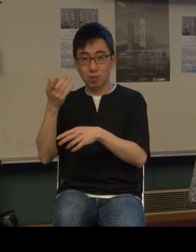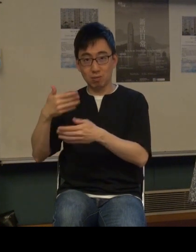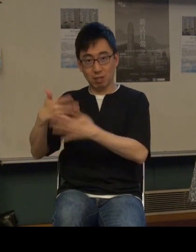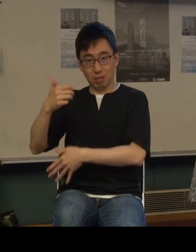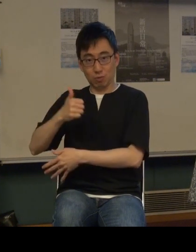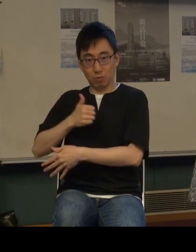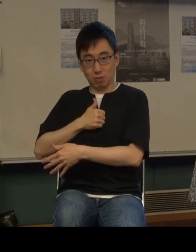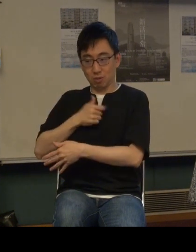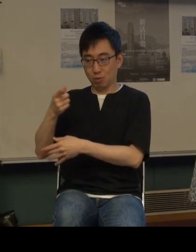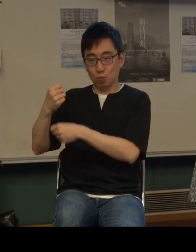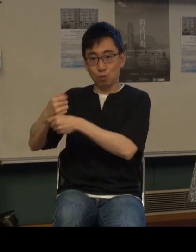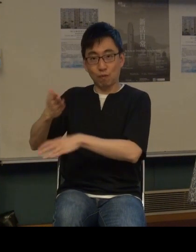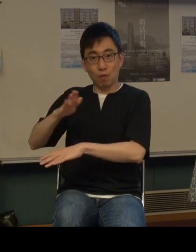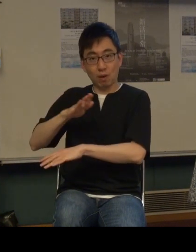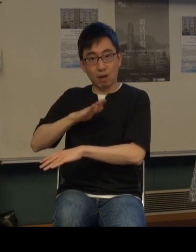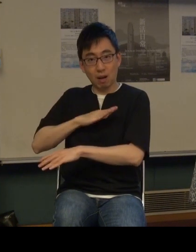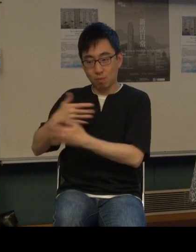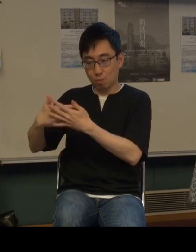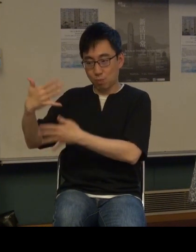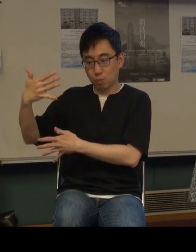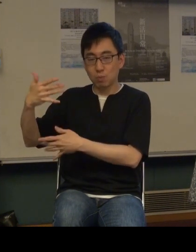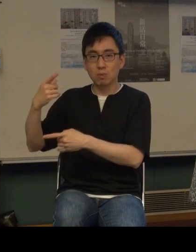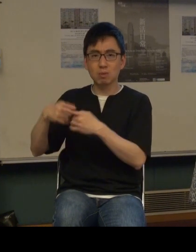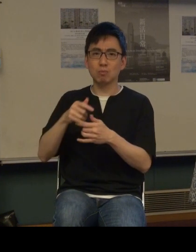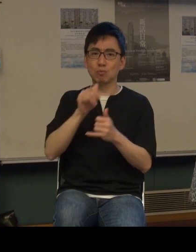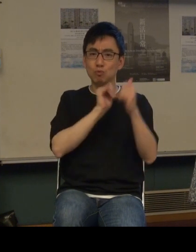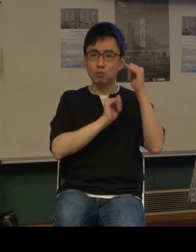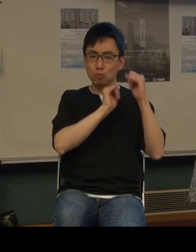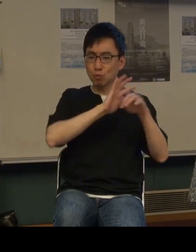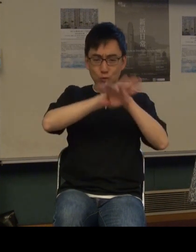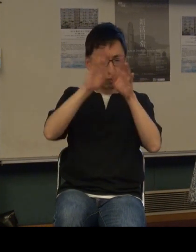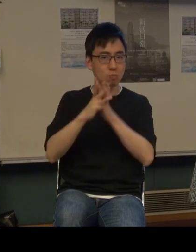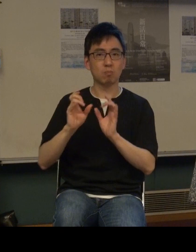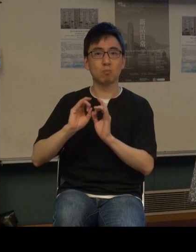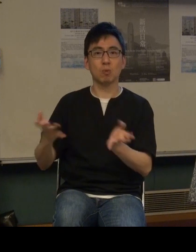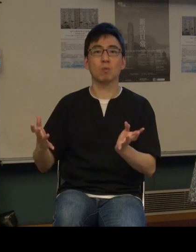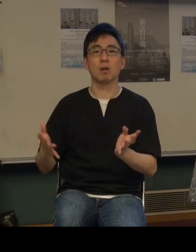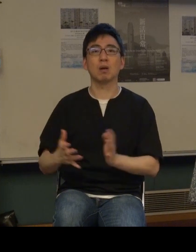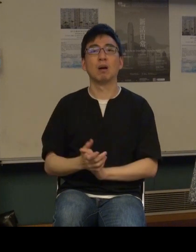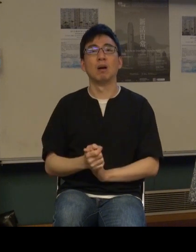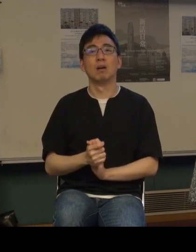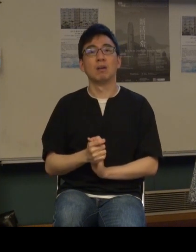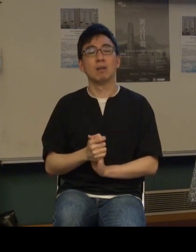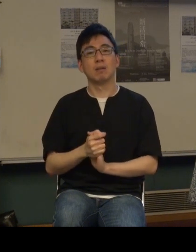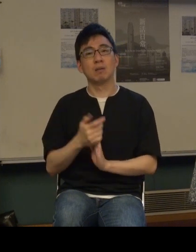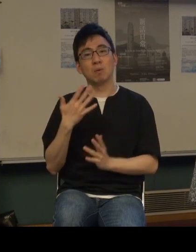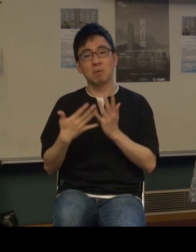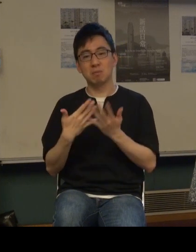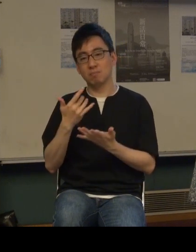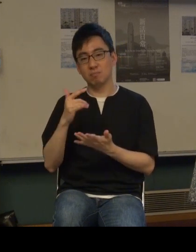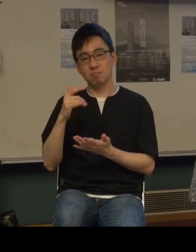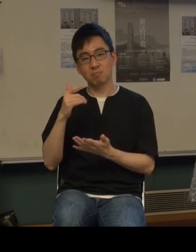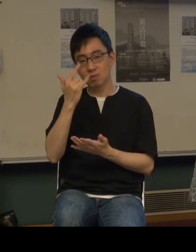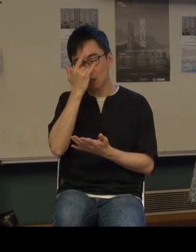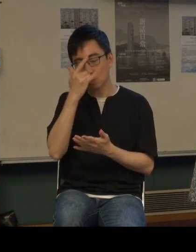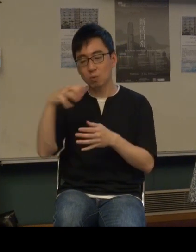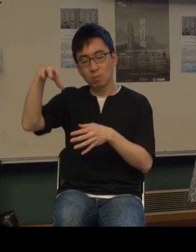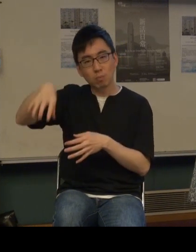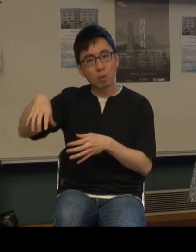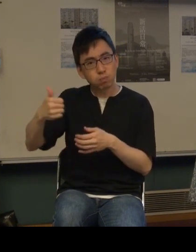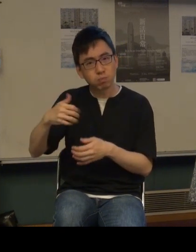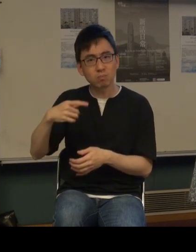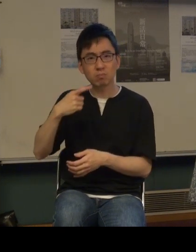呢啲咁嘅風格嘅建築咧。其實就同傳統完全冇關，佢可以喺德國起又得，佢可以喺